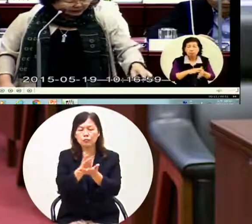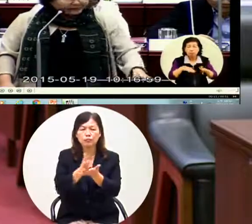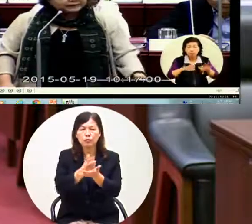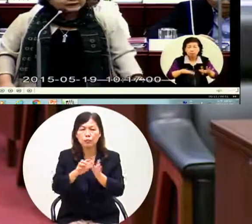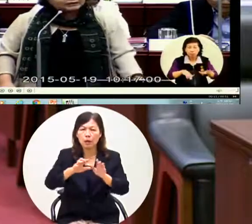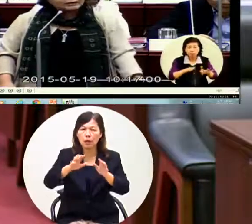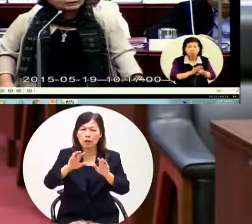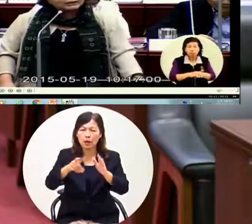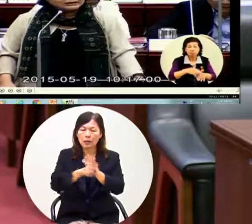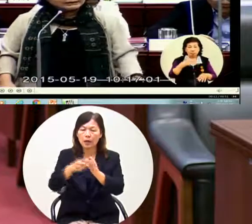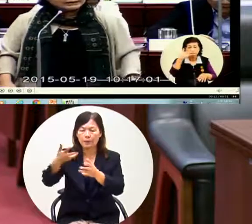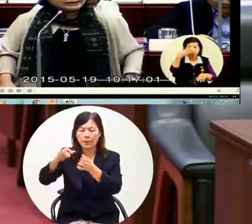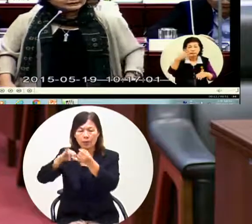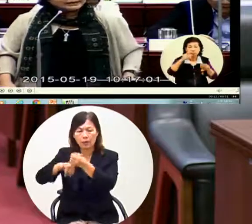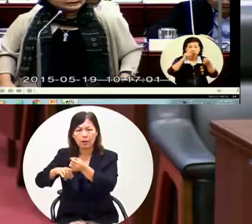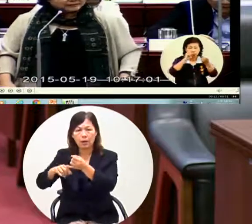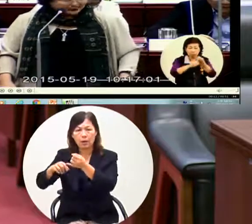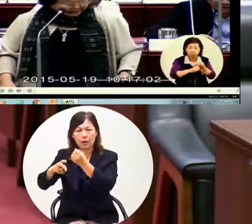摆看的人口